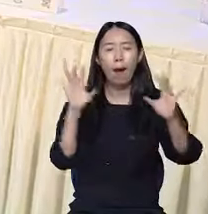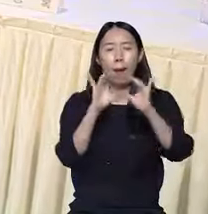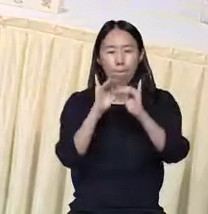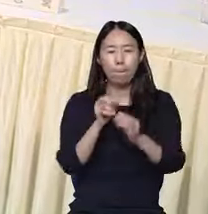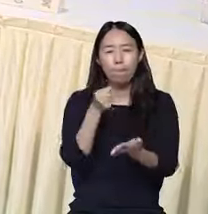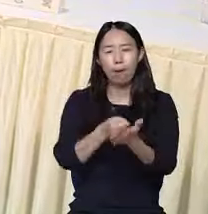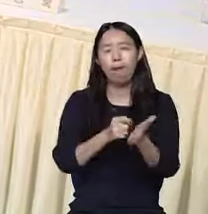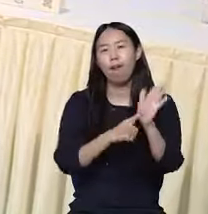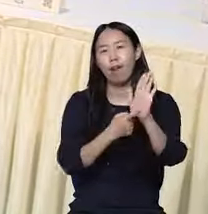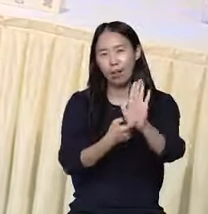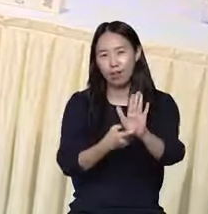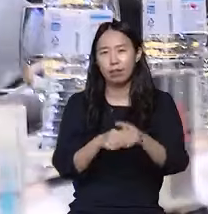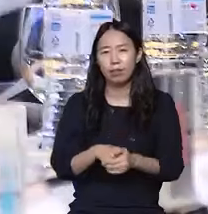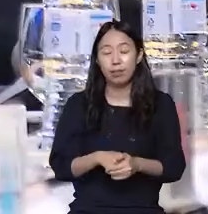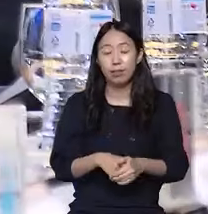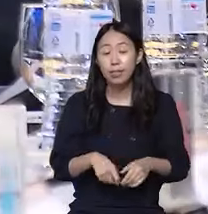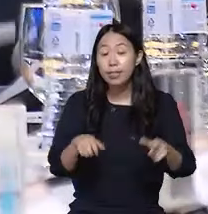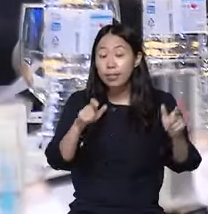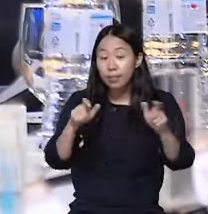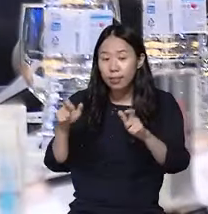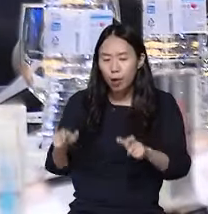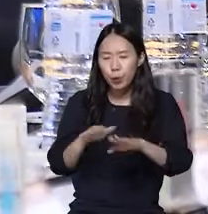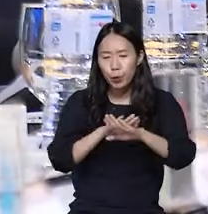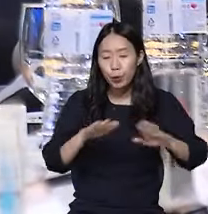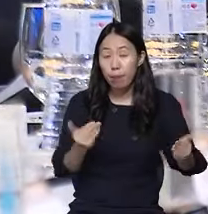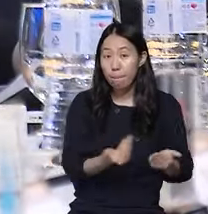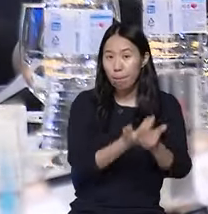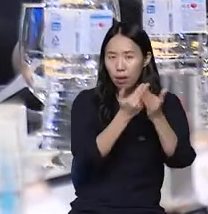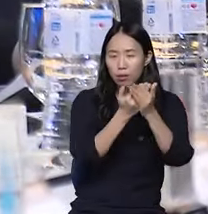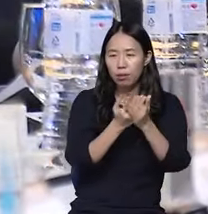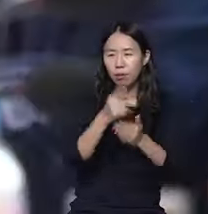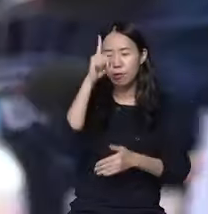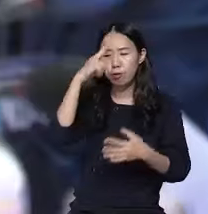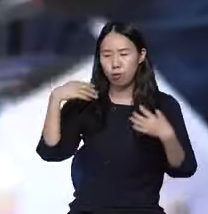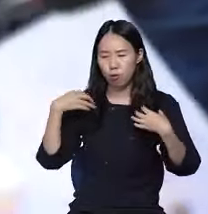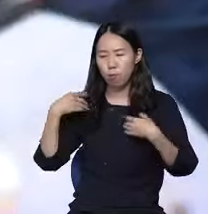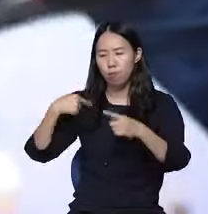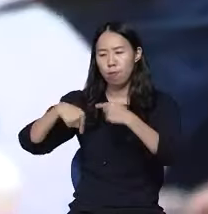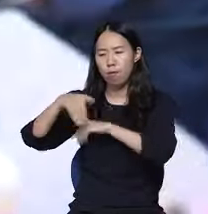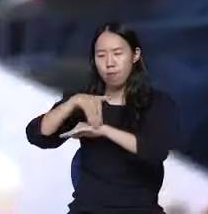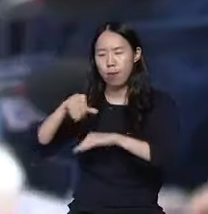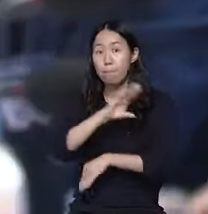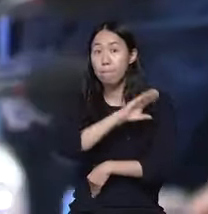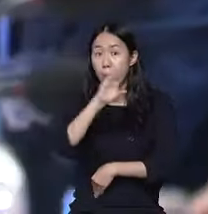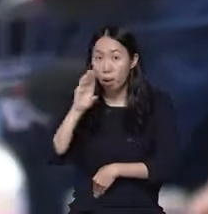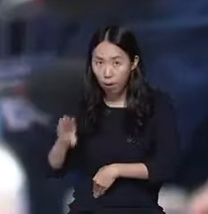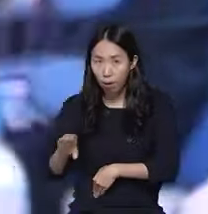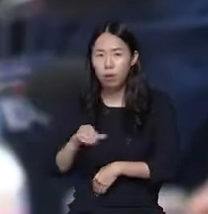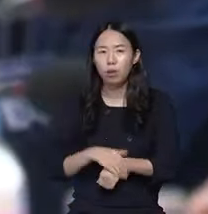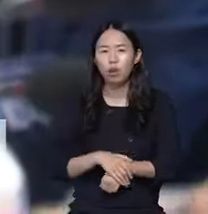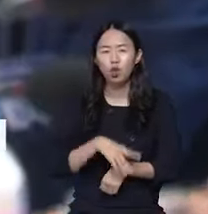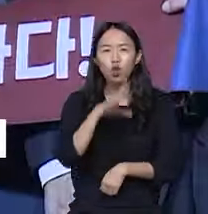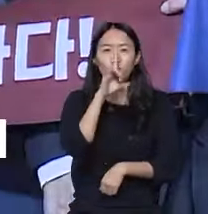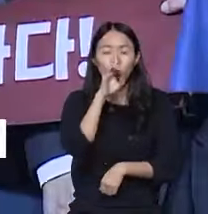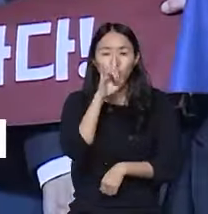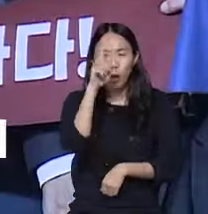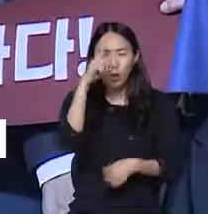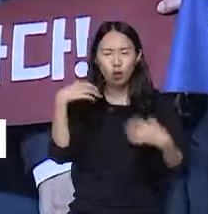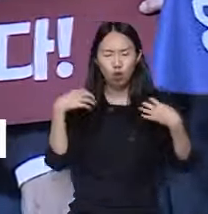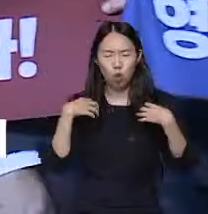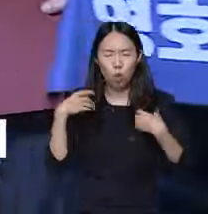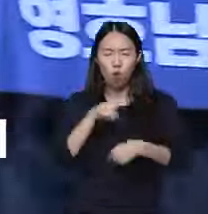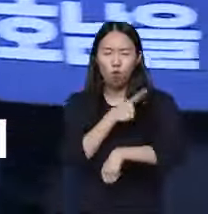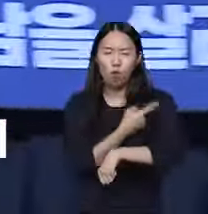채택했습니다. 지역 균형 발전이 정부의 정책 기조로 우선 반영될 수 있도록 하고 중앙정부 권한